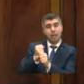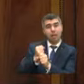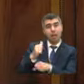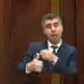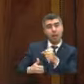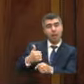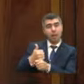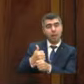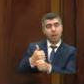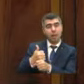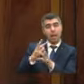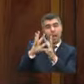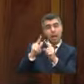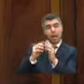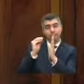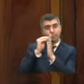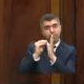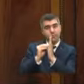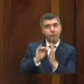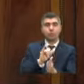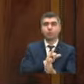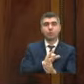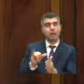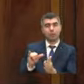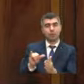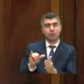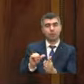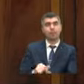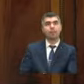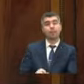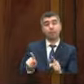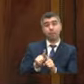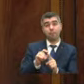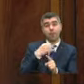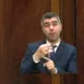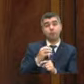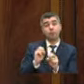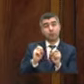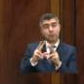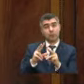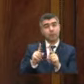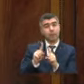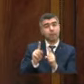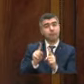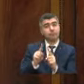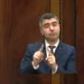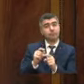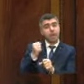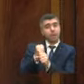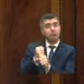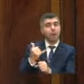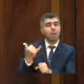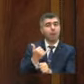لم نجد هذا الرقم وهناك رقم هزيل، ولهذا نرجو أن تحظى بعناية من